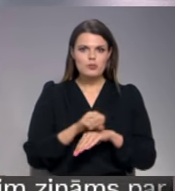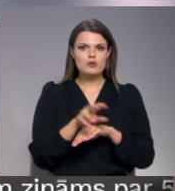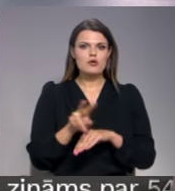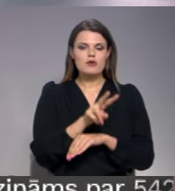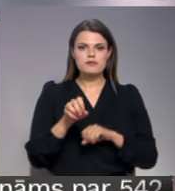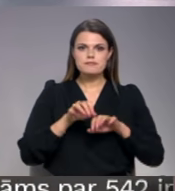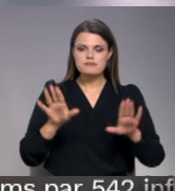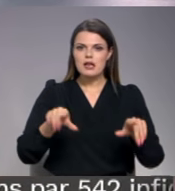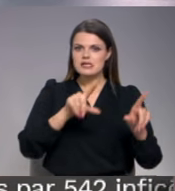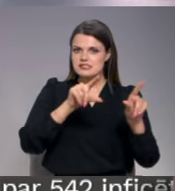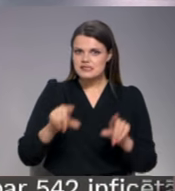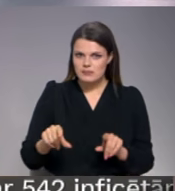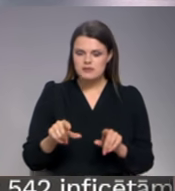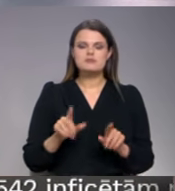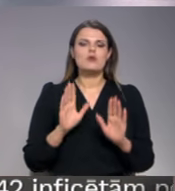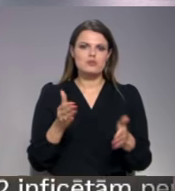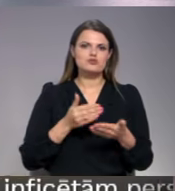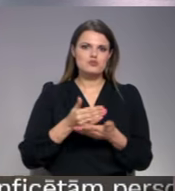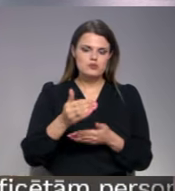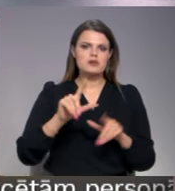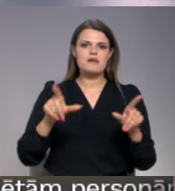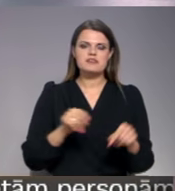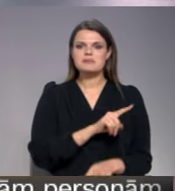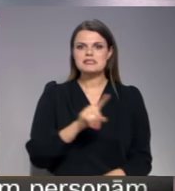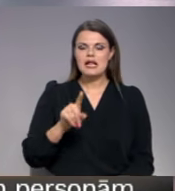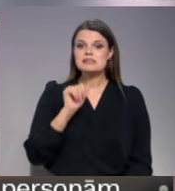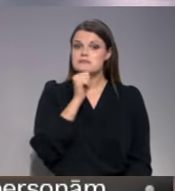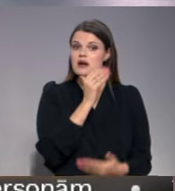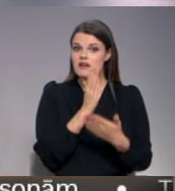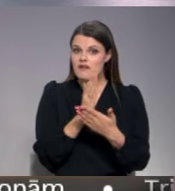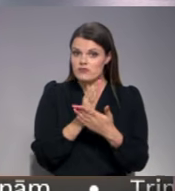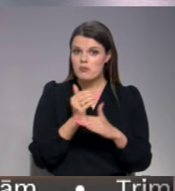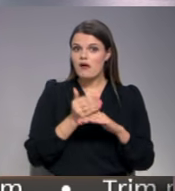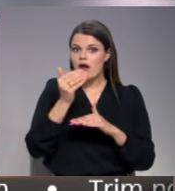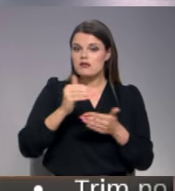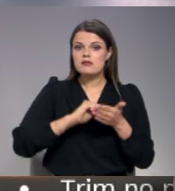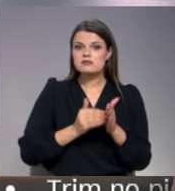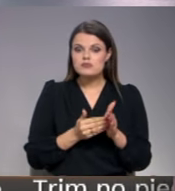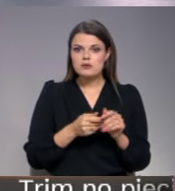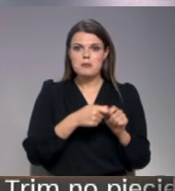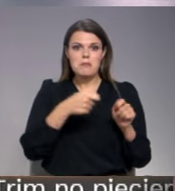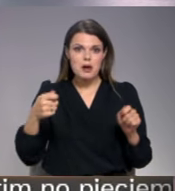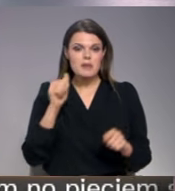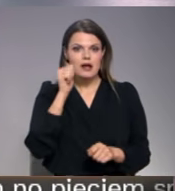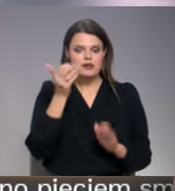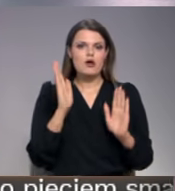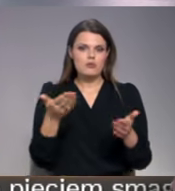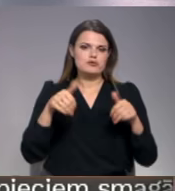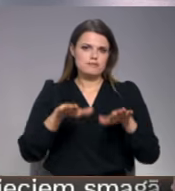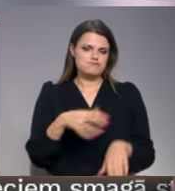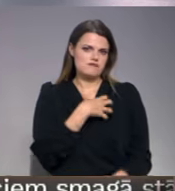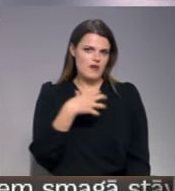COVID-19 izplatības mazināšanai būs spēkā vismaz līdz māja vidum. Par ārkārtējās situācijas pagarinājumu rīt lems